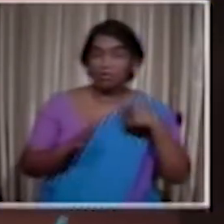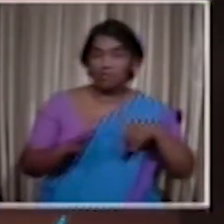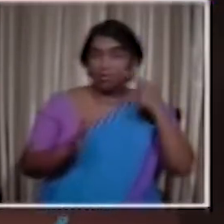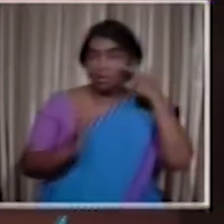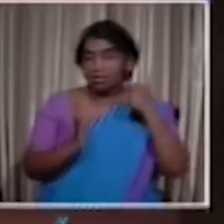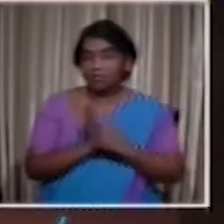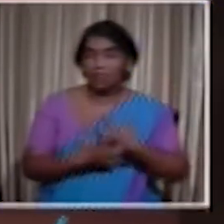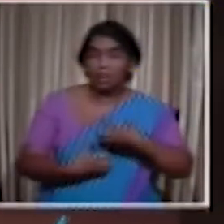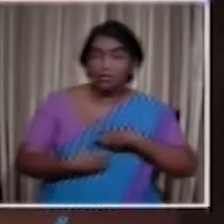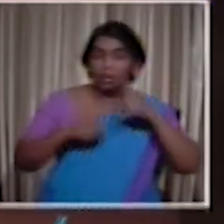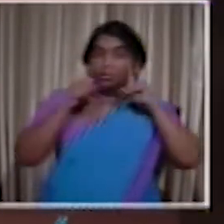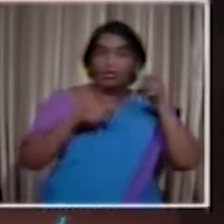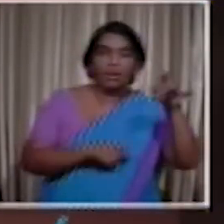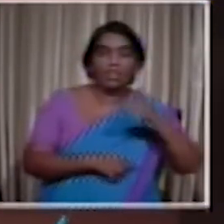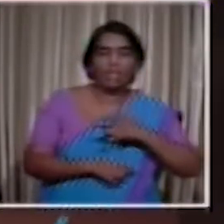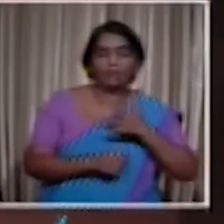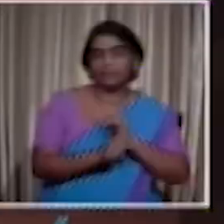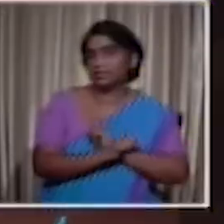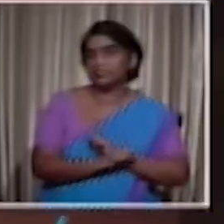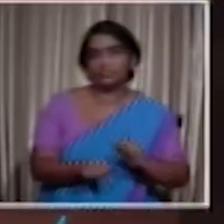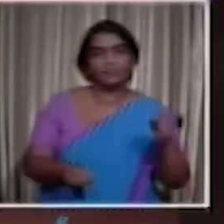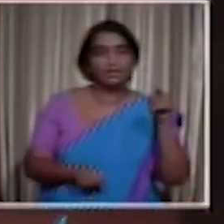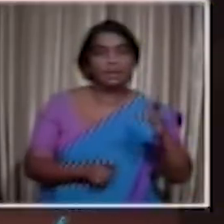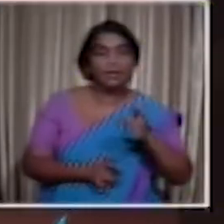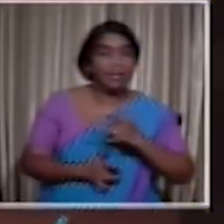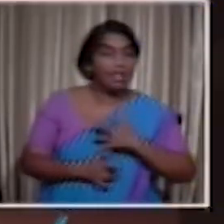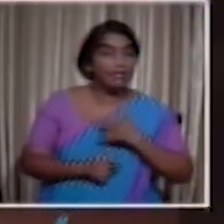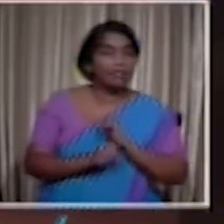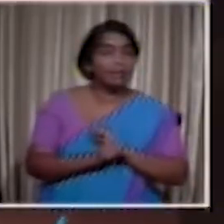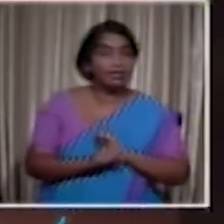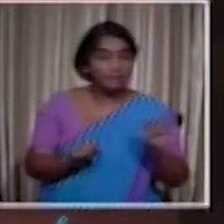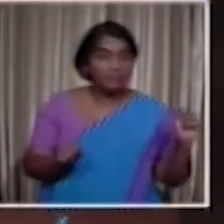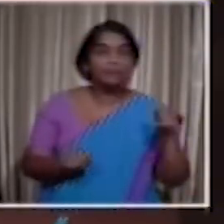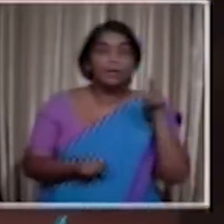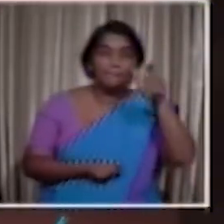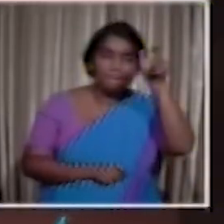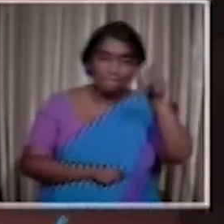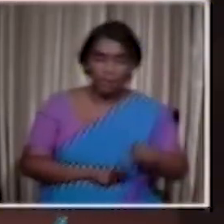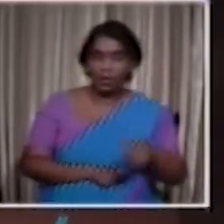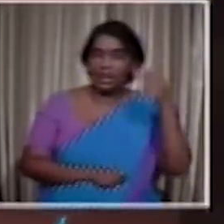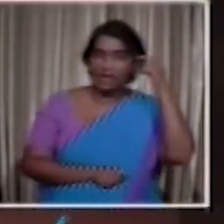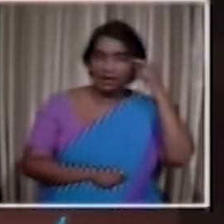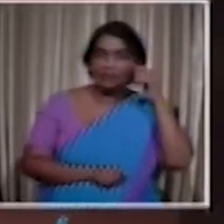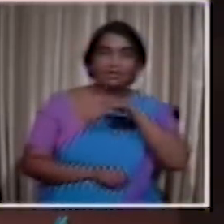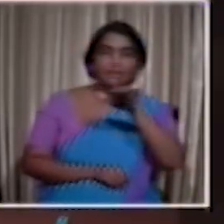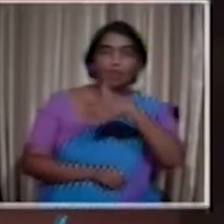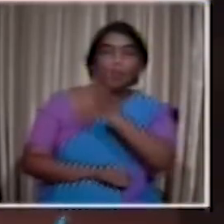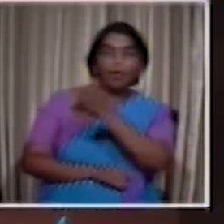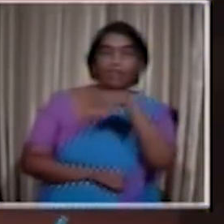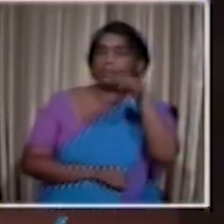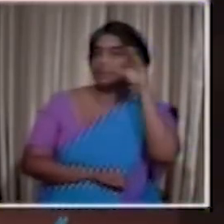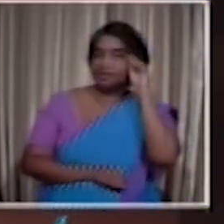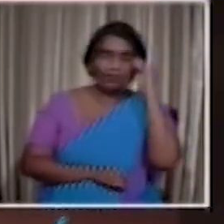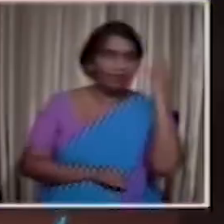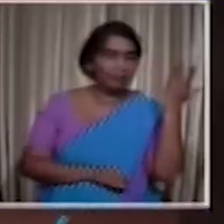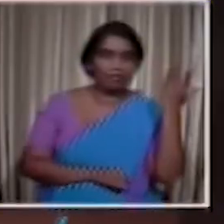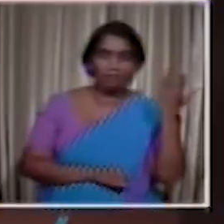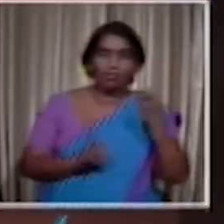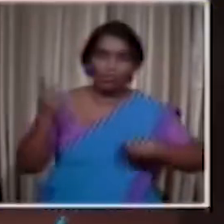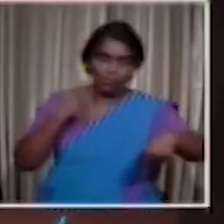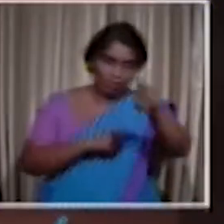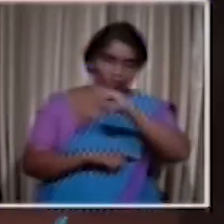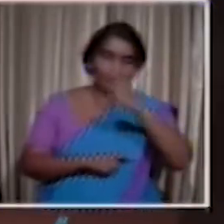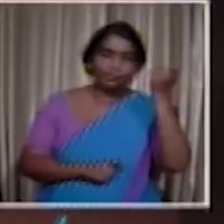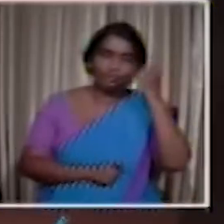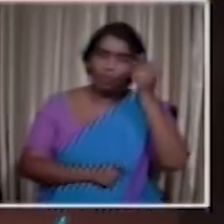දුක්ක දෝමනස්සන් පිළිබඳ හැඟීමක් නැහැ. එමේ හැඟීමක් නැති වෙනකොට හැඟීමක් නැති මනසකට සමාජය තීරු ගන්න බෑ. මට වඩා ගොඩක් අය දන්නවා මේක